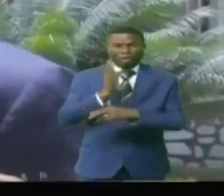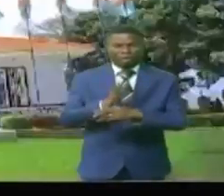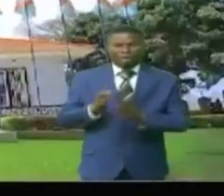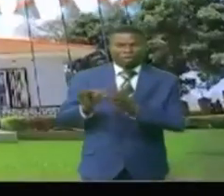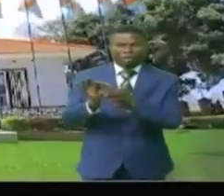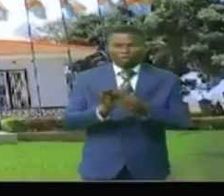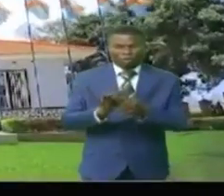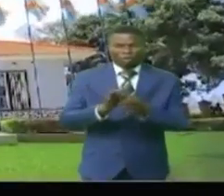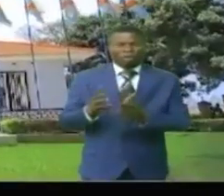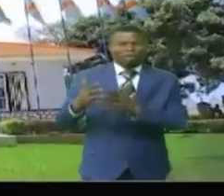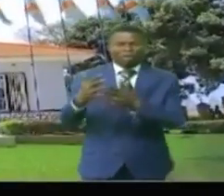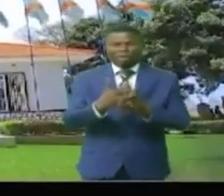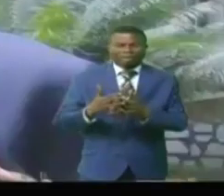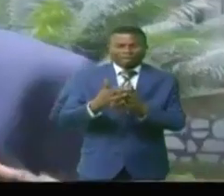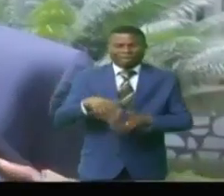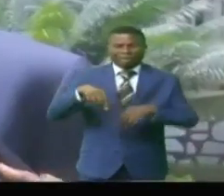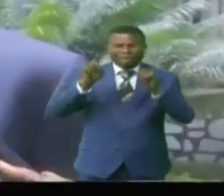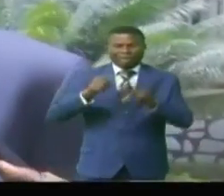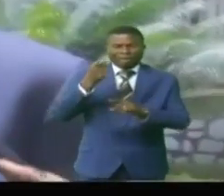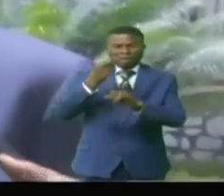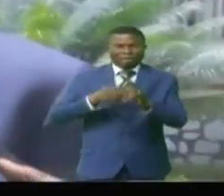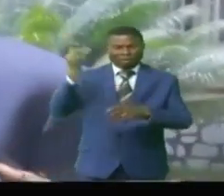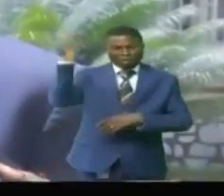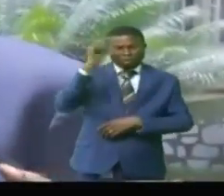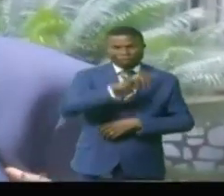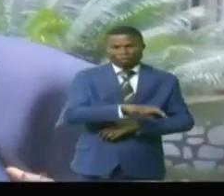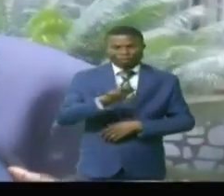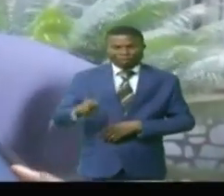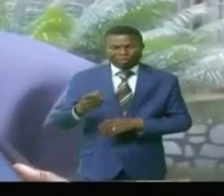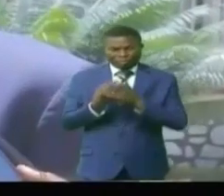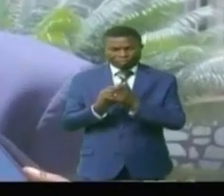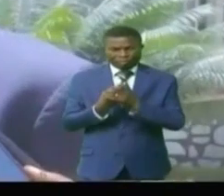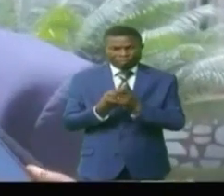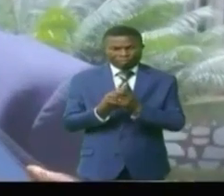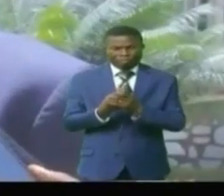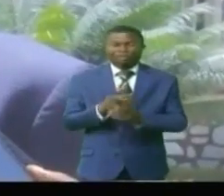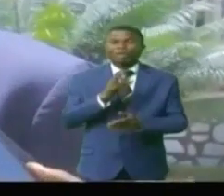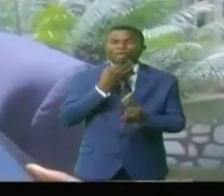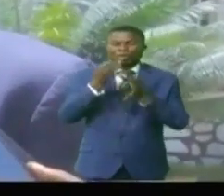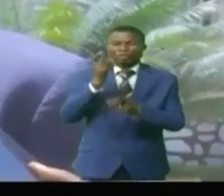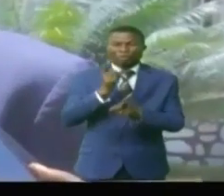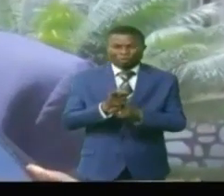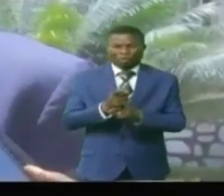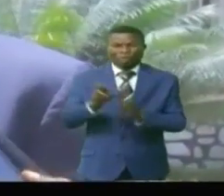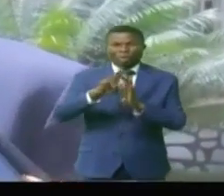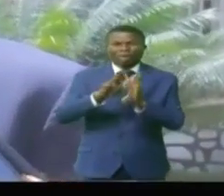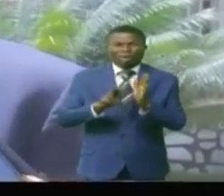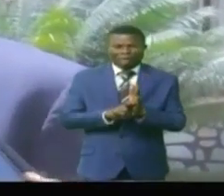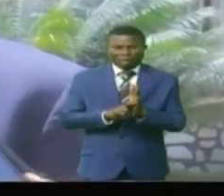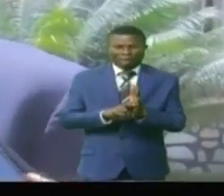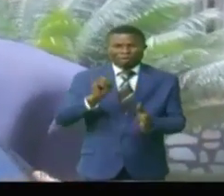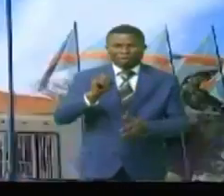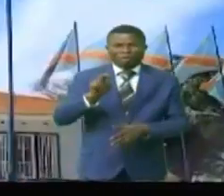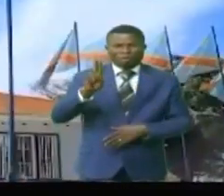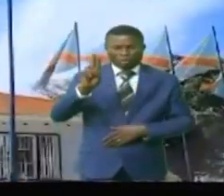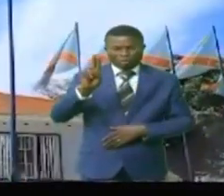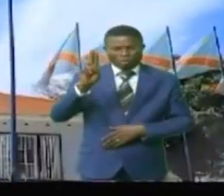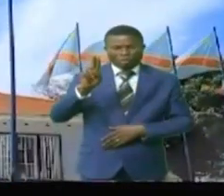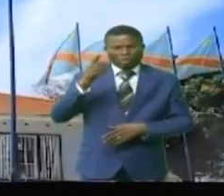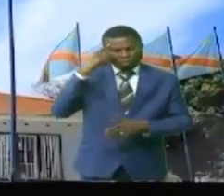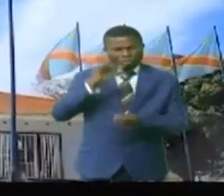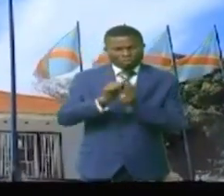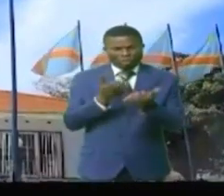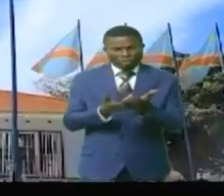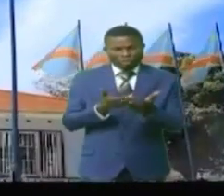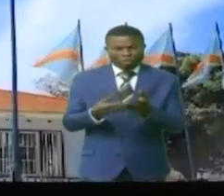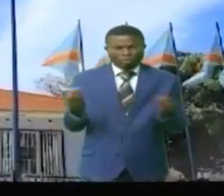l'année dernière, en décembre 2022, et qui est en cours maintenant, il est très précis sur le rôle de la MONUSCO par rapport à ce volet-là.